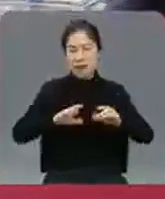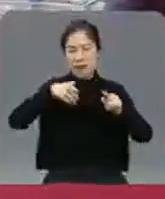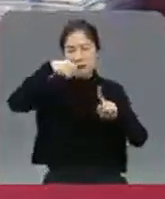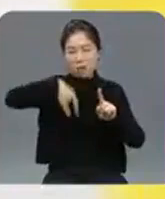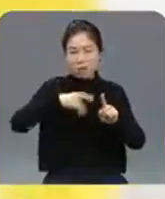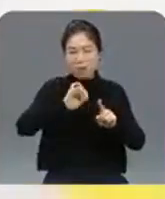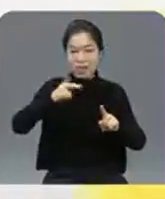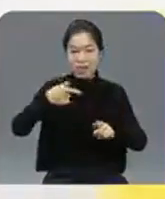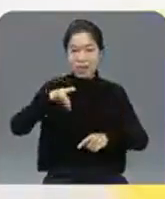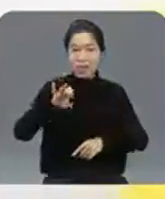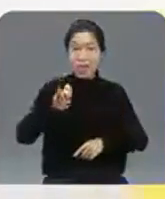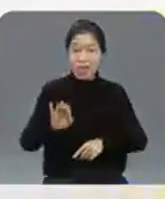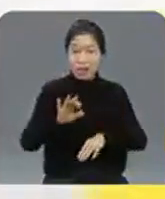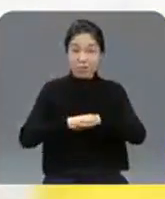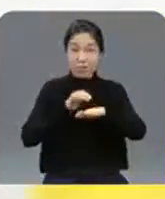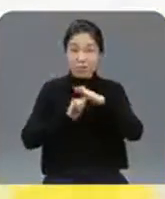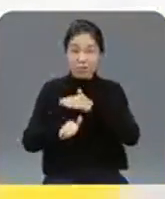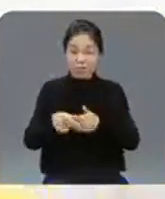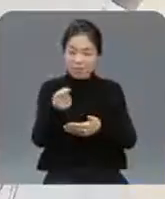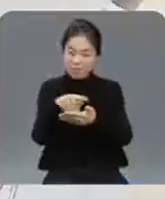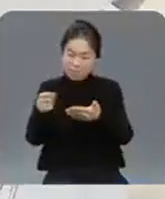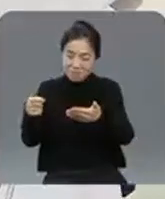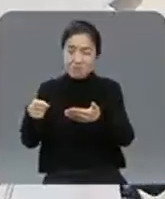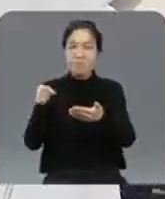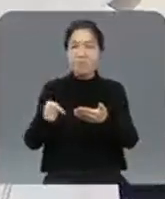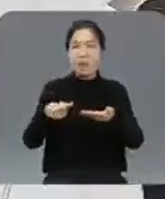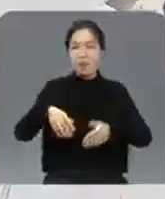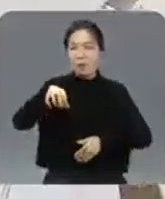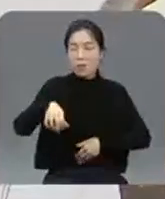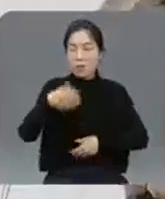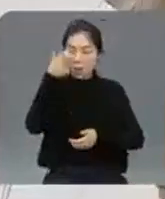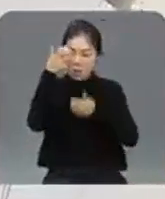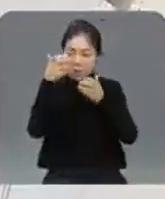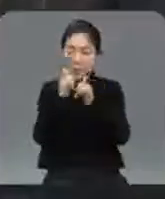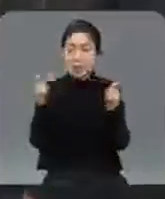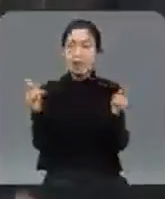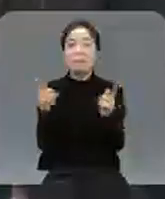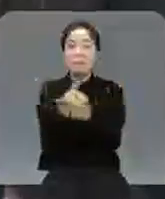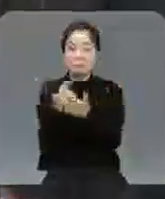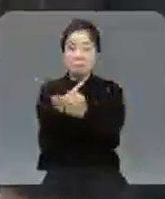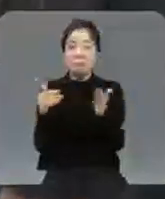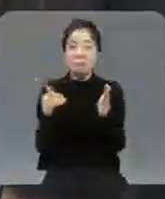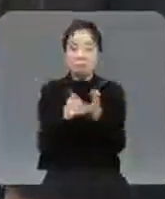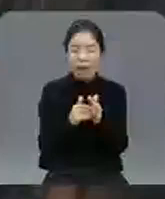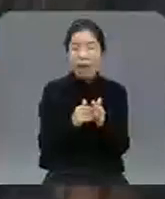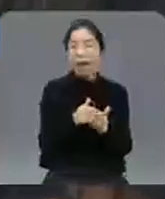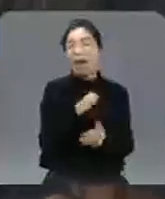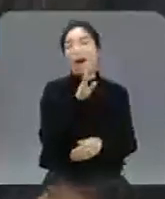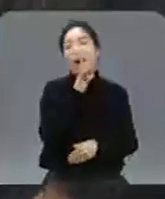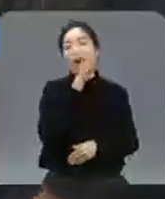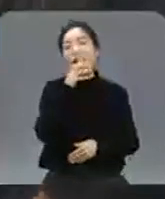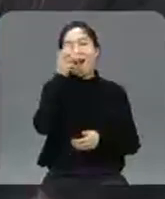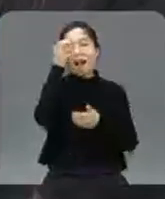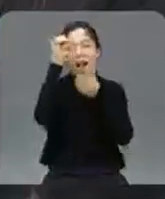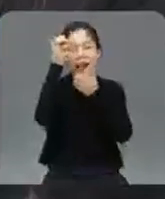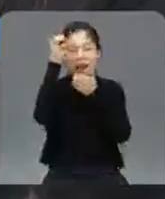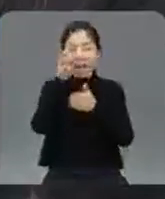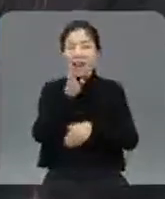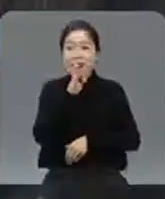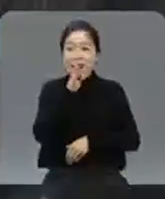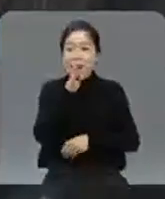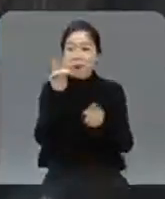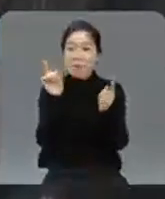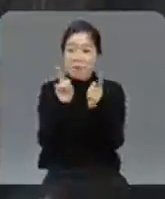안세영 선수는 팬사인회를 통해 고향 팬들을 만났습니다 안순이 너무 팬인데요이 실제로 봐서